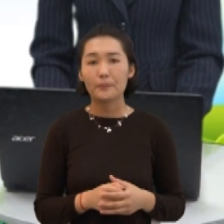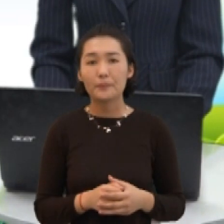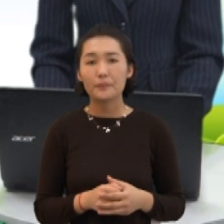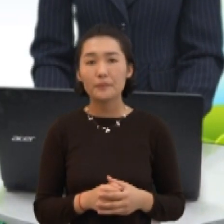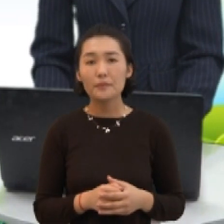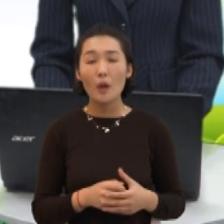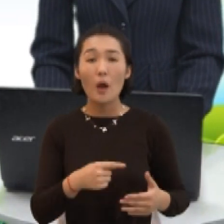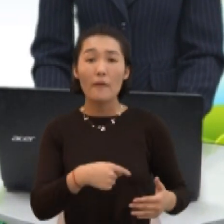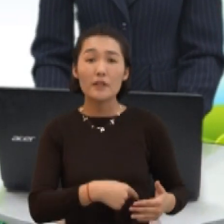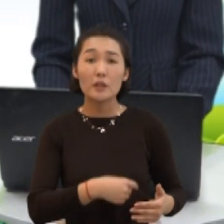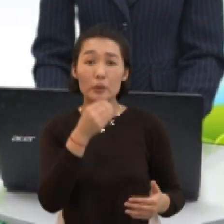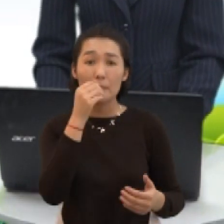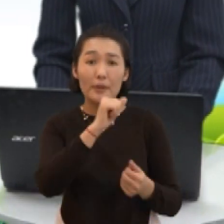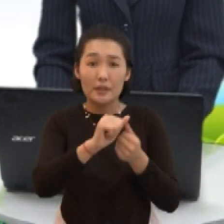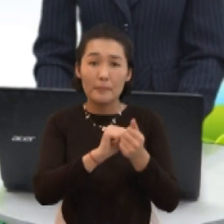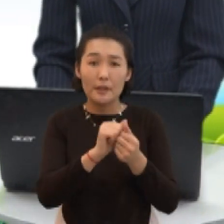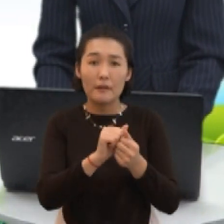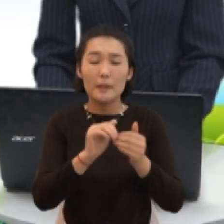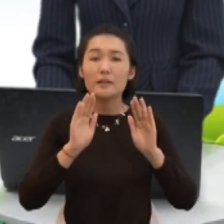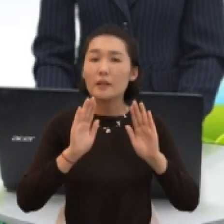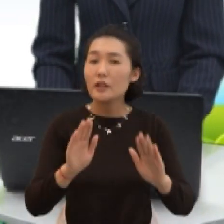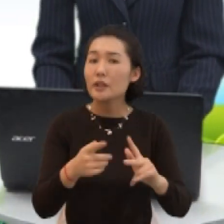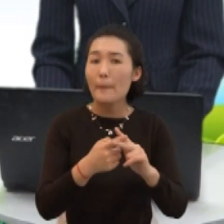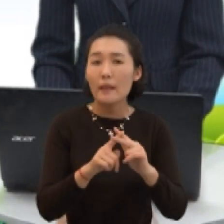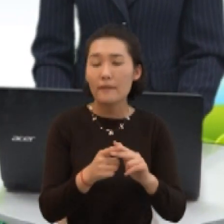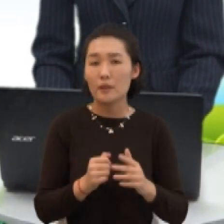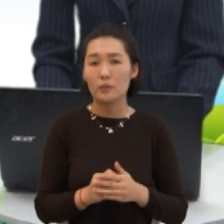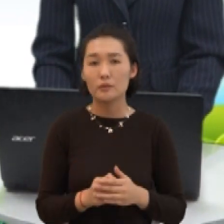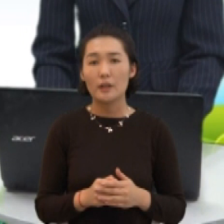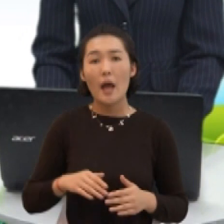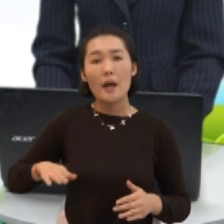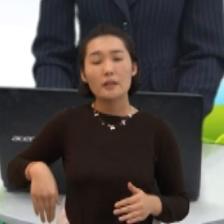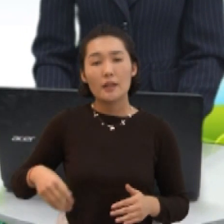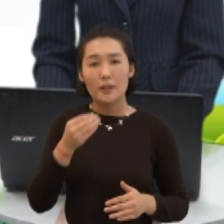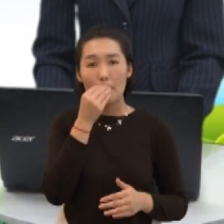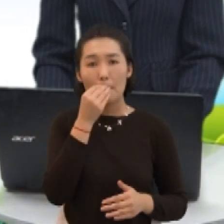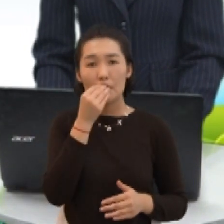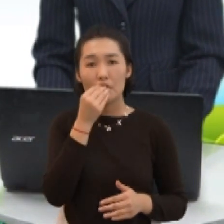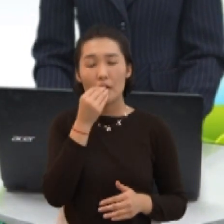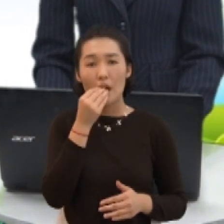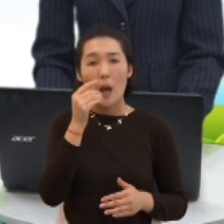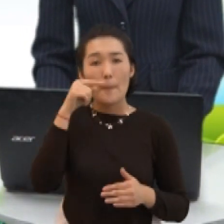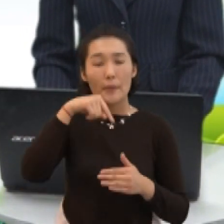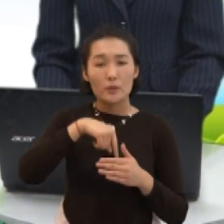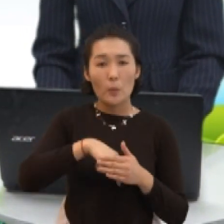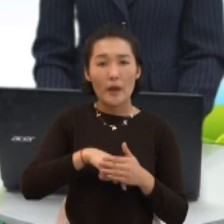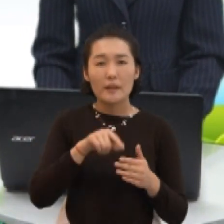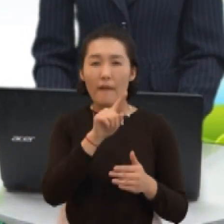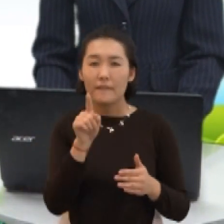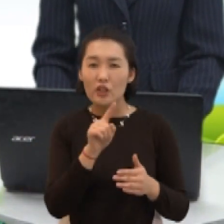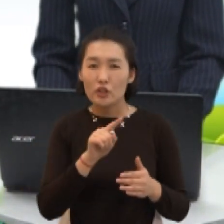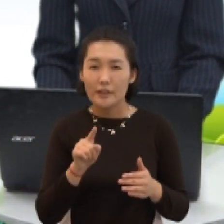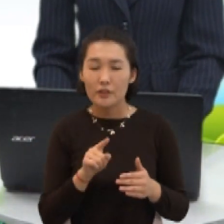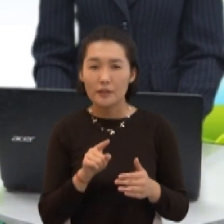пища перерабатывается лишь наполовину. Затем пища поступает в кишечник. Он